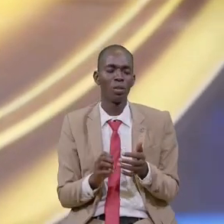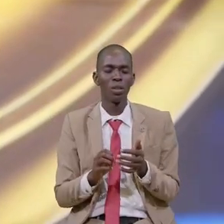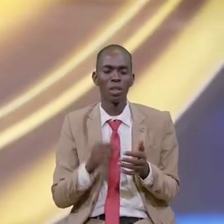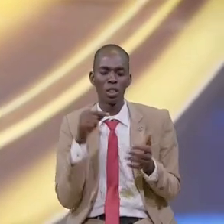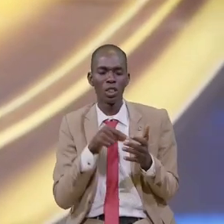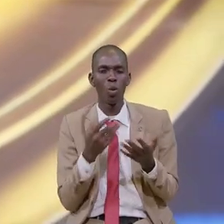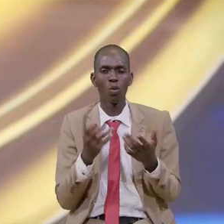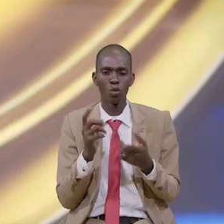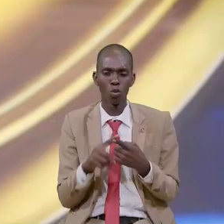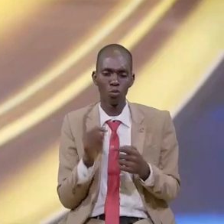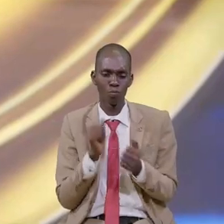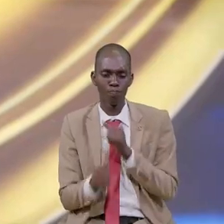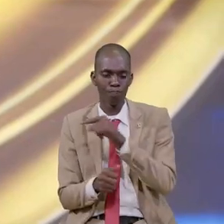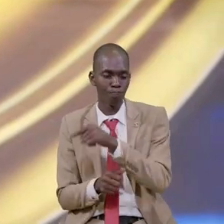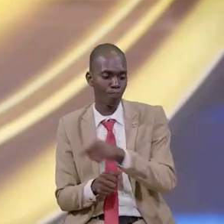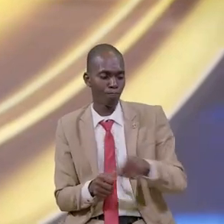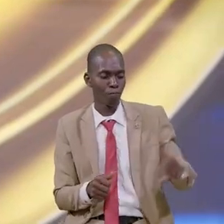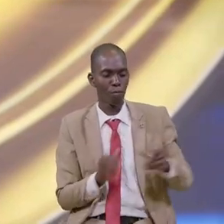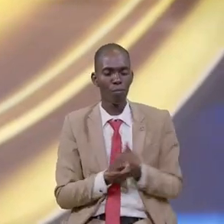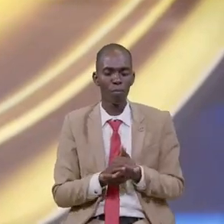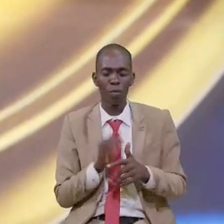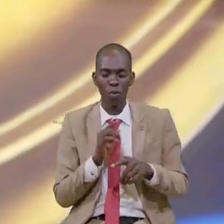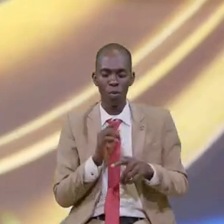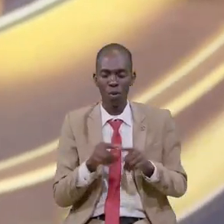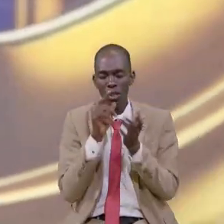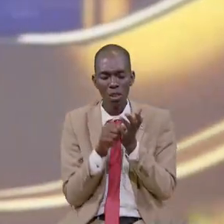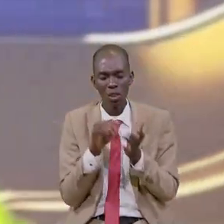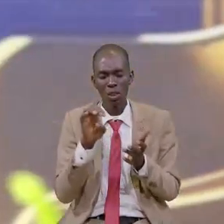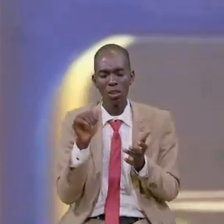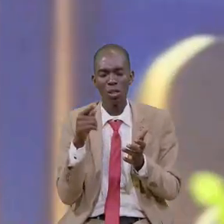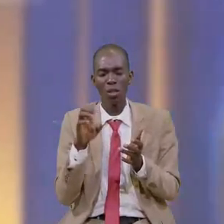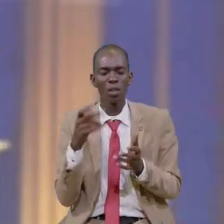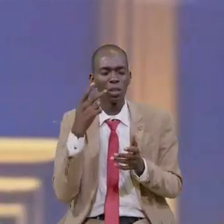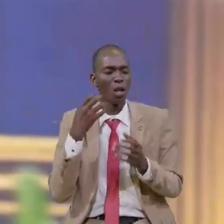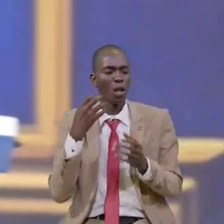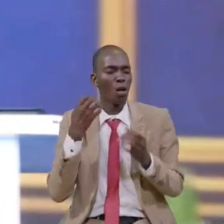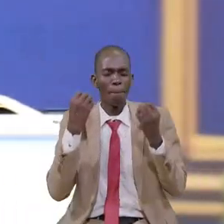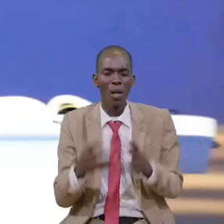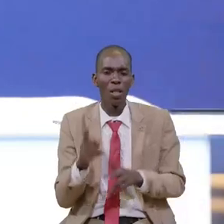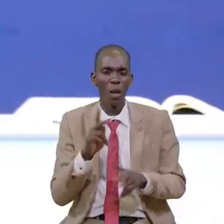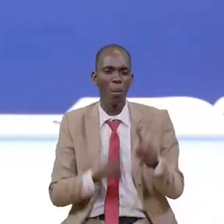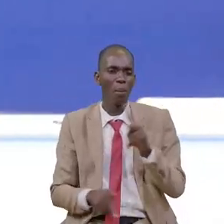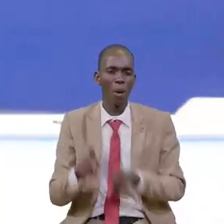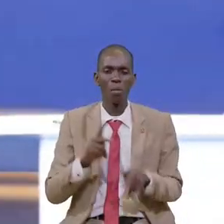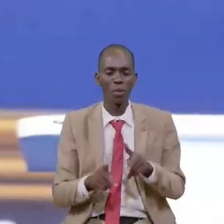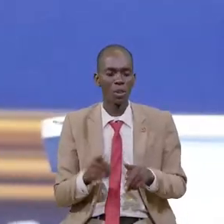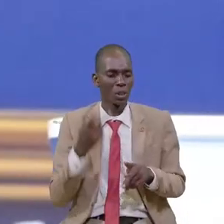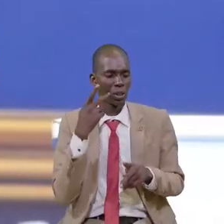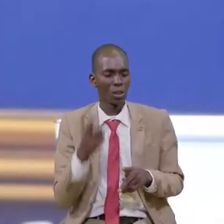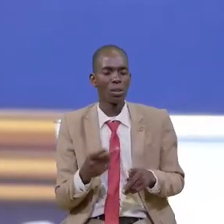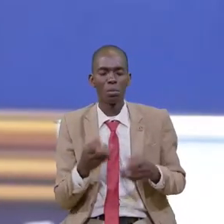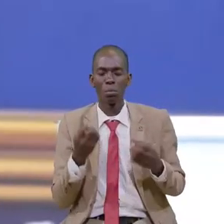Et il voit plusieurs personnes, une foule. Et il voit des militaires,